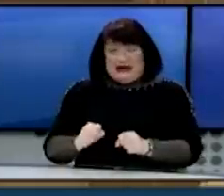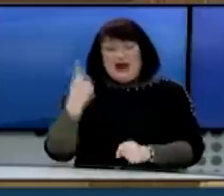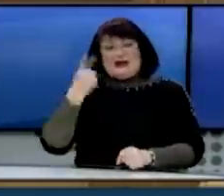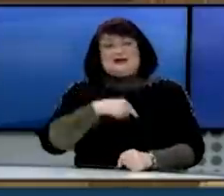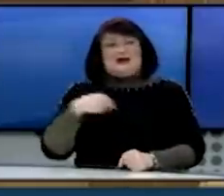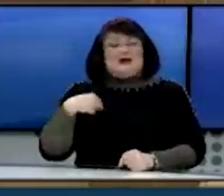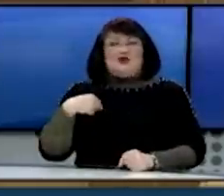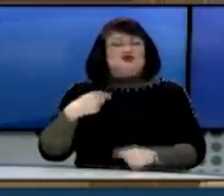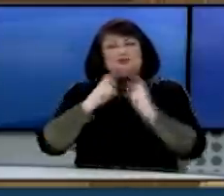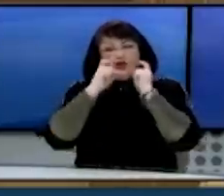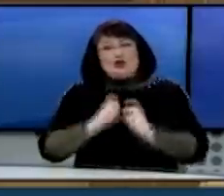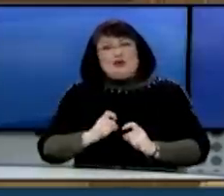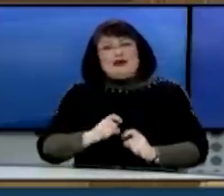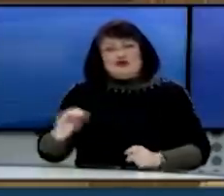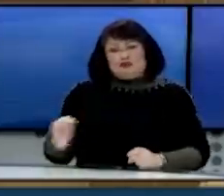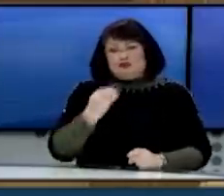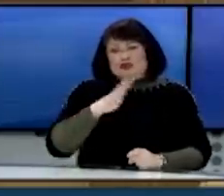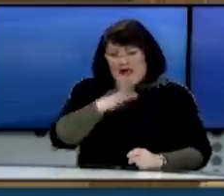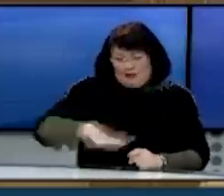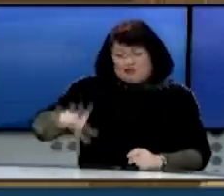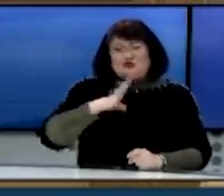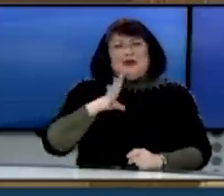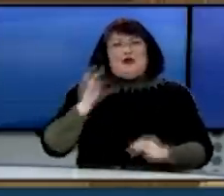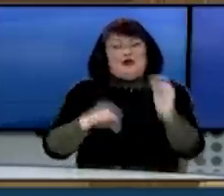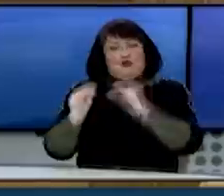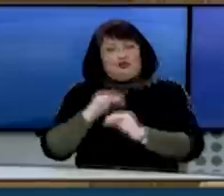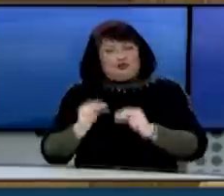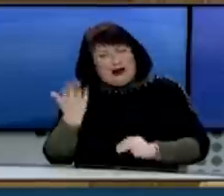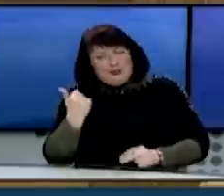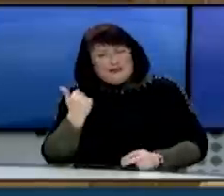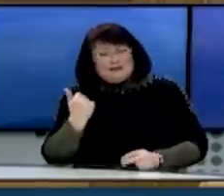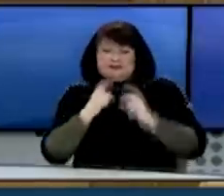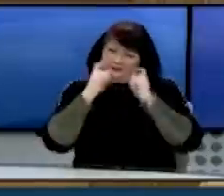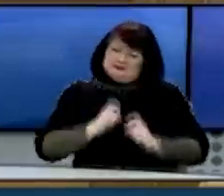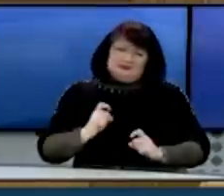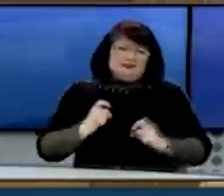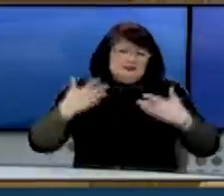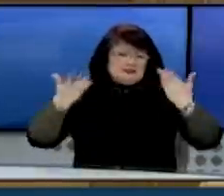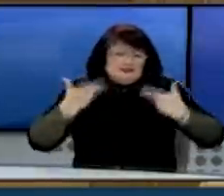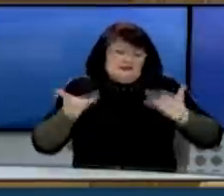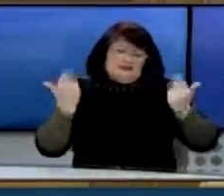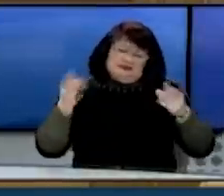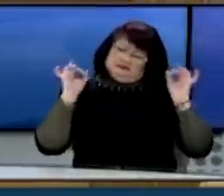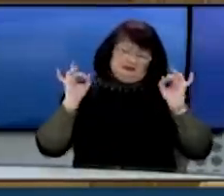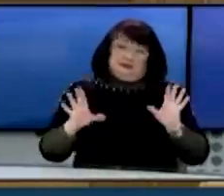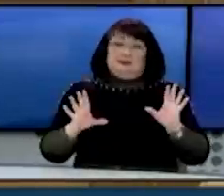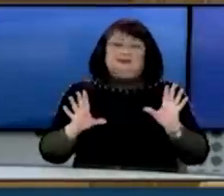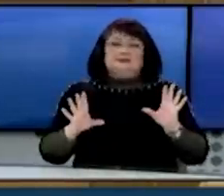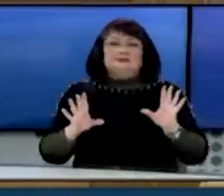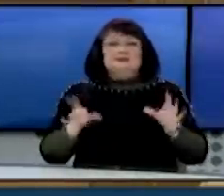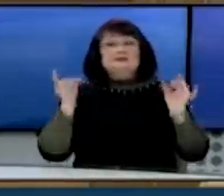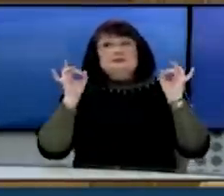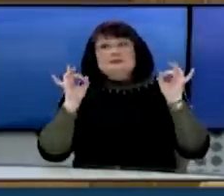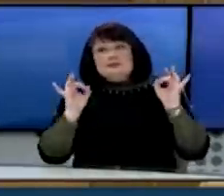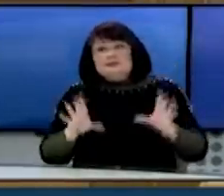υποχρεούται ως εκλεγμένος από τη βάση και από το λαό, να δώσει λόγο σε κανέναν, σε